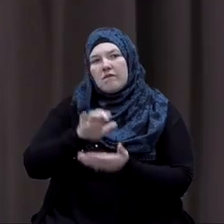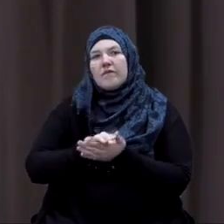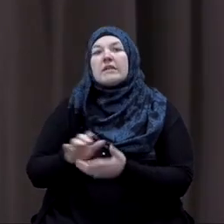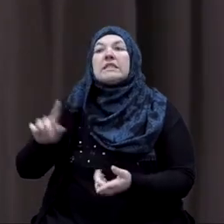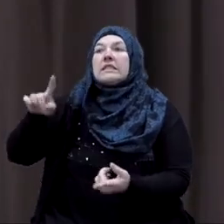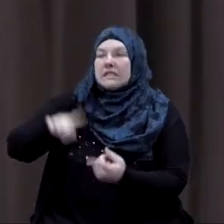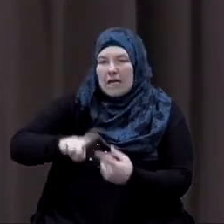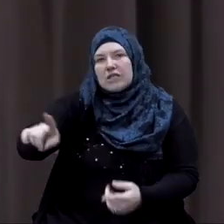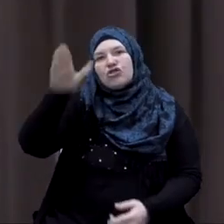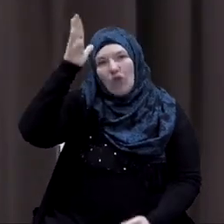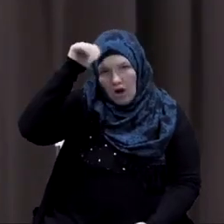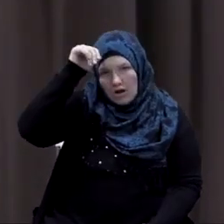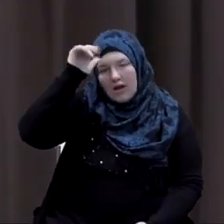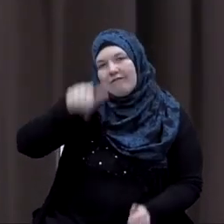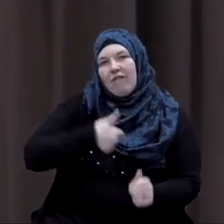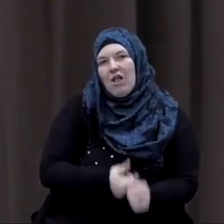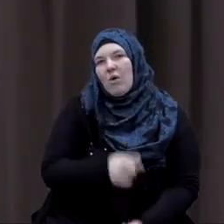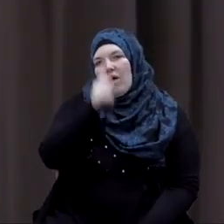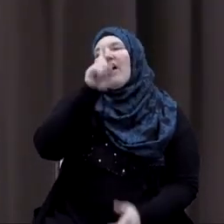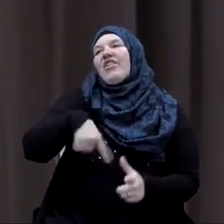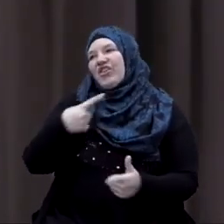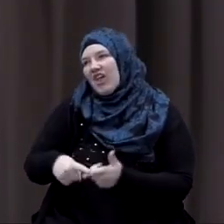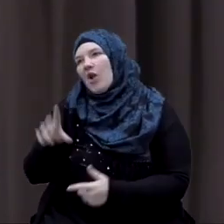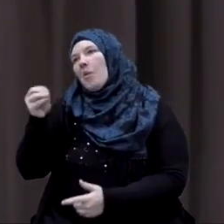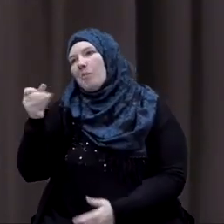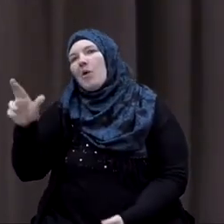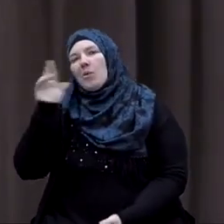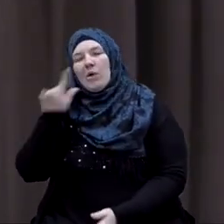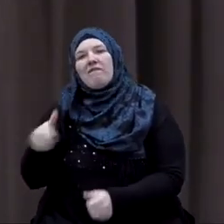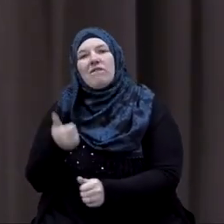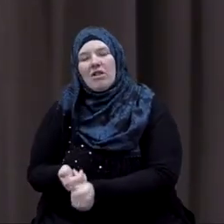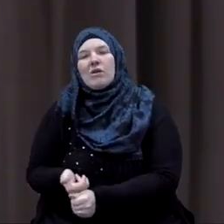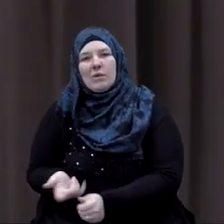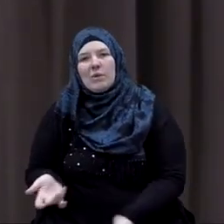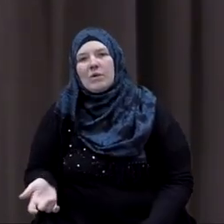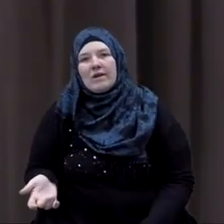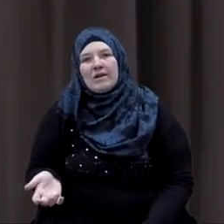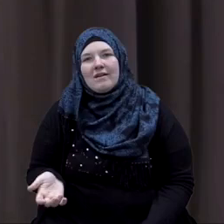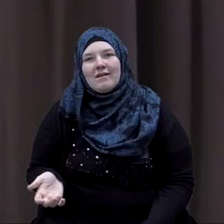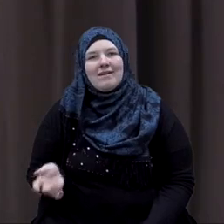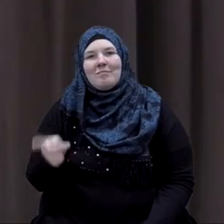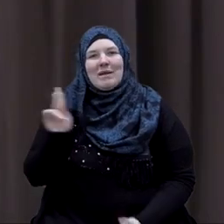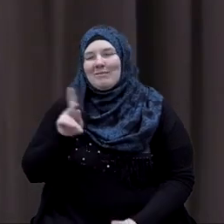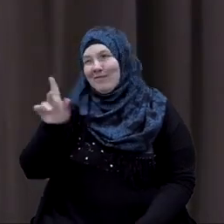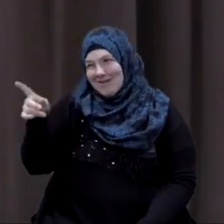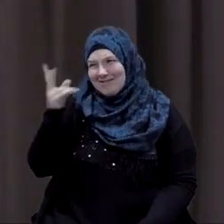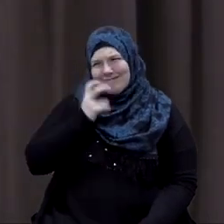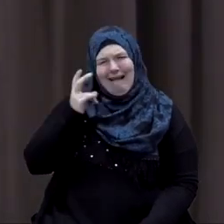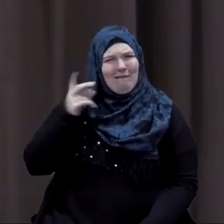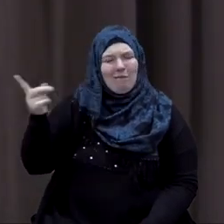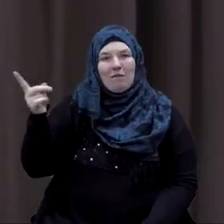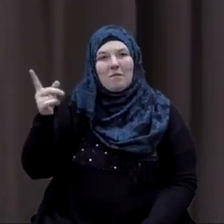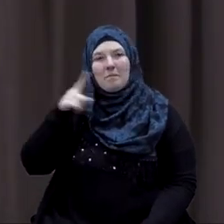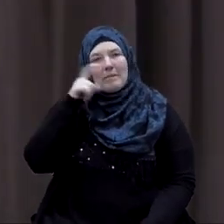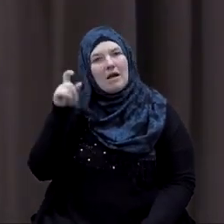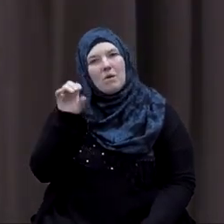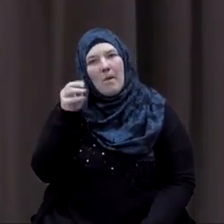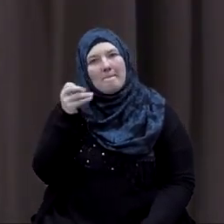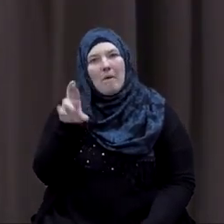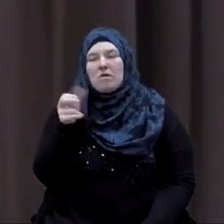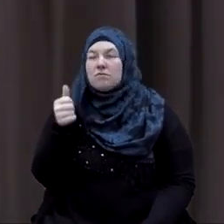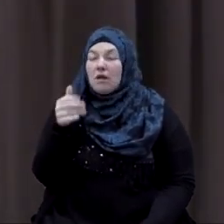his donkey believes. حَتَّى يُسْلِمَ حِمَارُ الْخَطَّابِ. Because of the